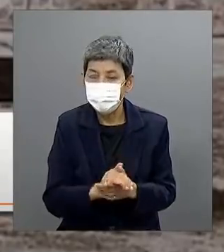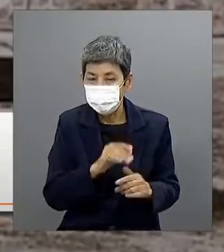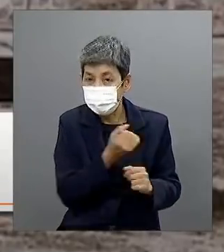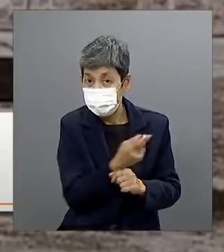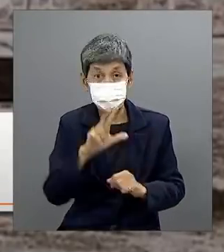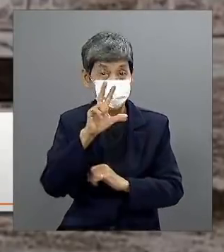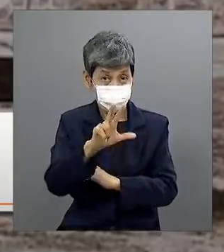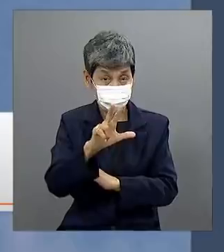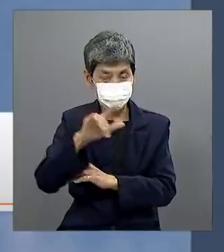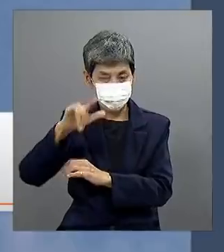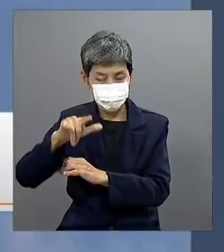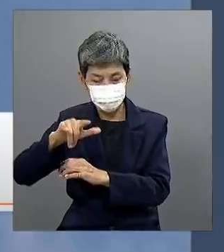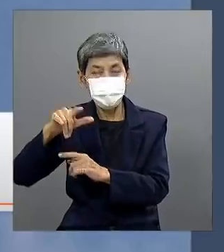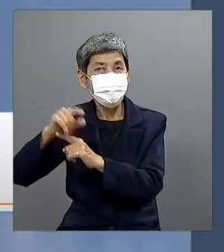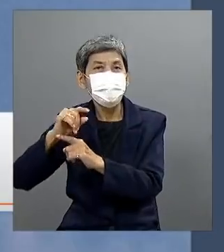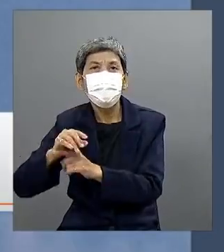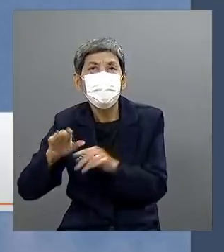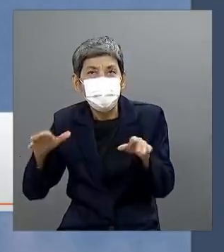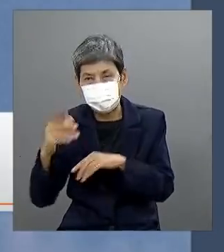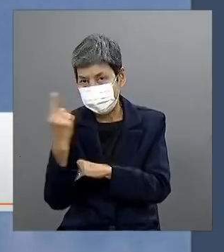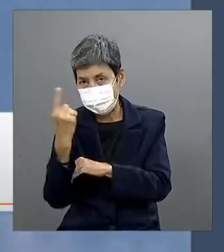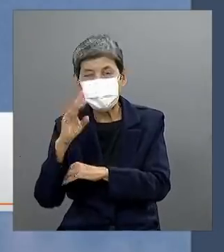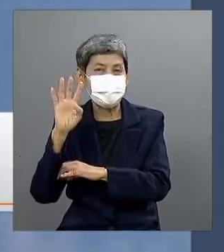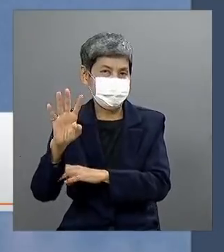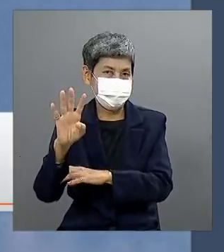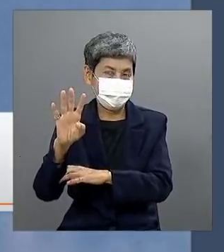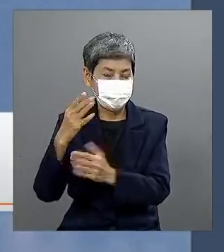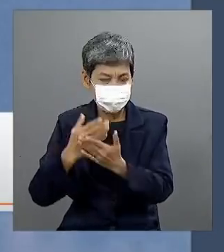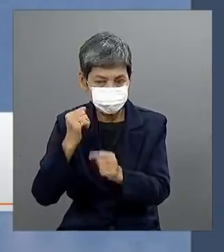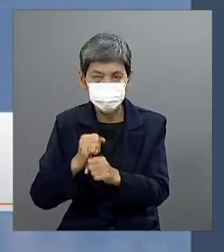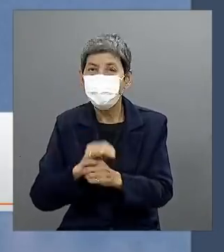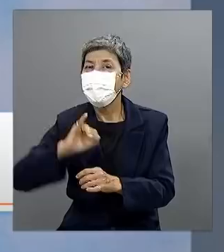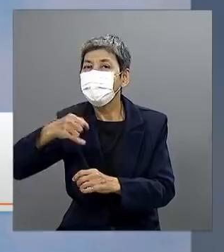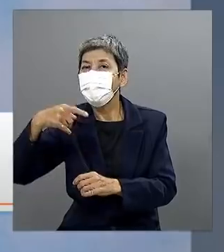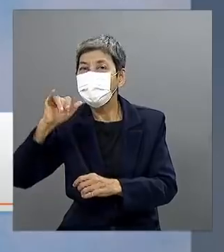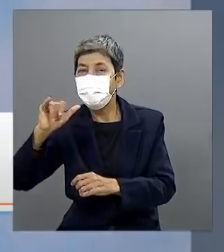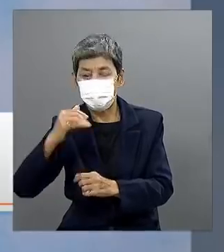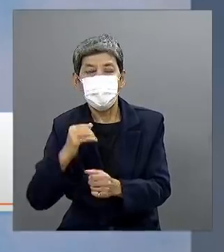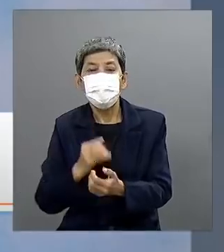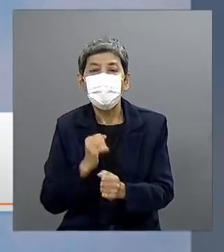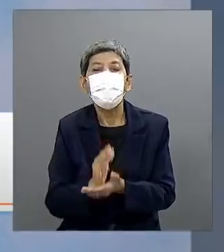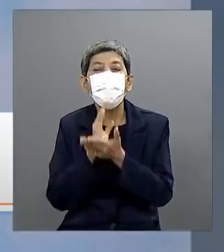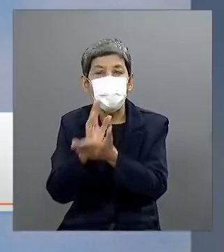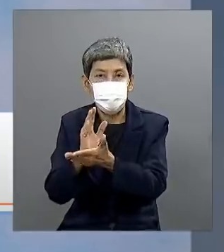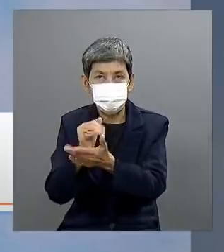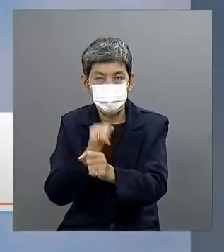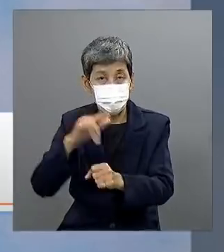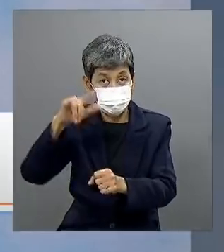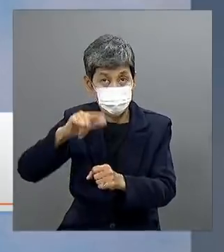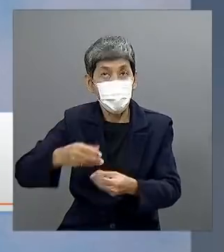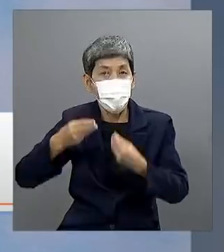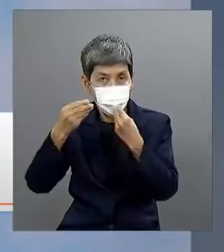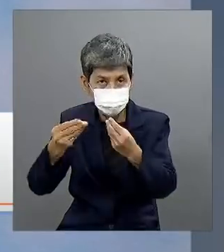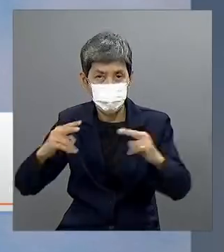นิเออร์พอร์ตปีกชั้นเดียว4เครื่องและเจ้าพระยาอภัยภูเบศรก็ได้บริจาคเงินซื้อเครื่องบินแบบเบเก้ให้แก่กระทรวงกลาโห